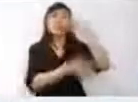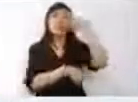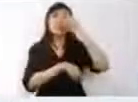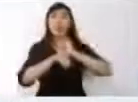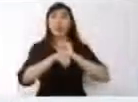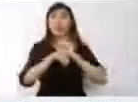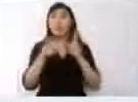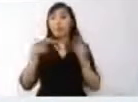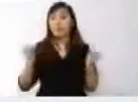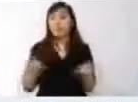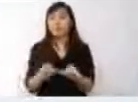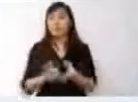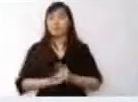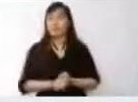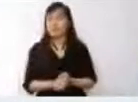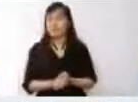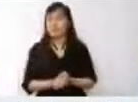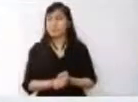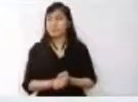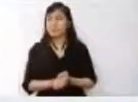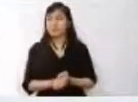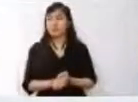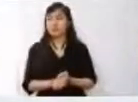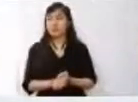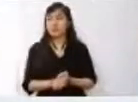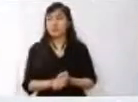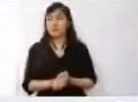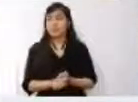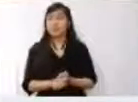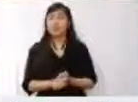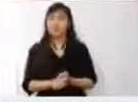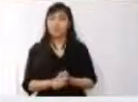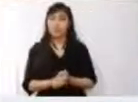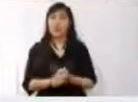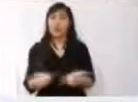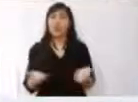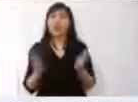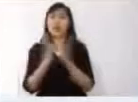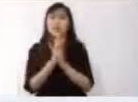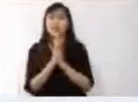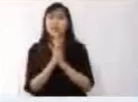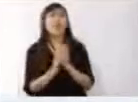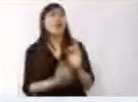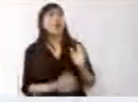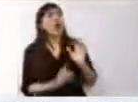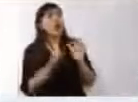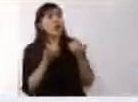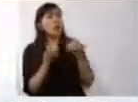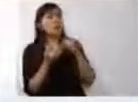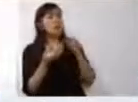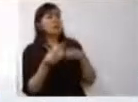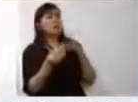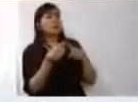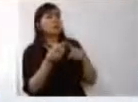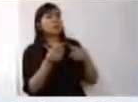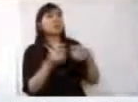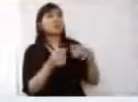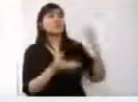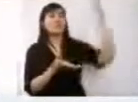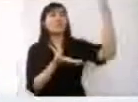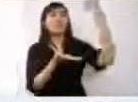po noon, mahigit kumulang 1,100 na po sa ating mga kababayan ang repatriate po ng ating embahada, ng ating